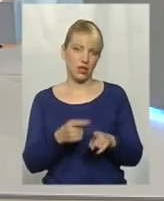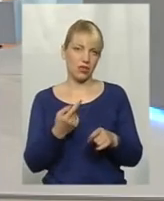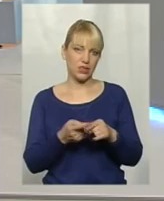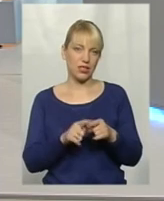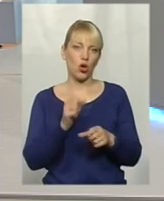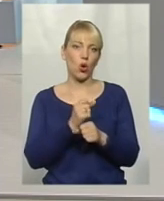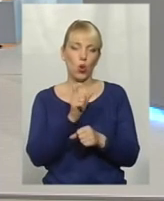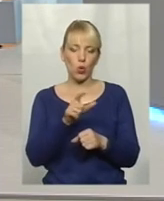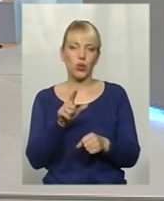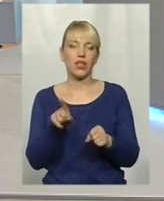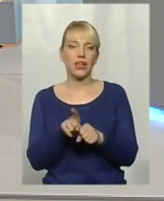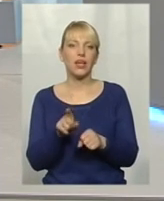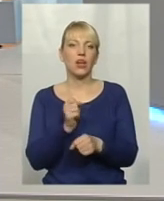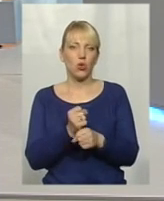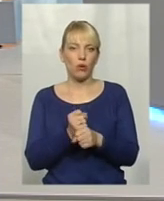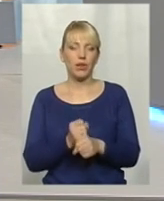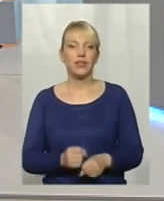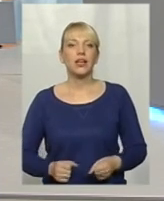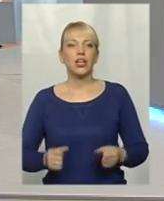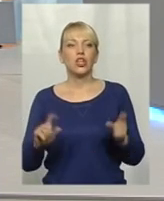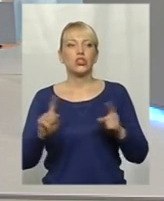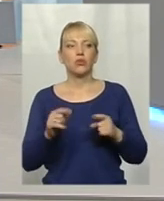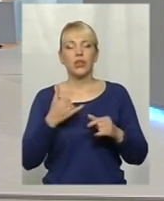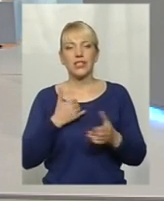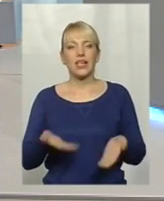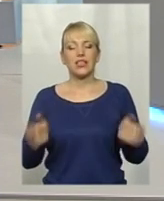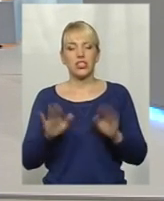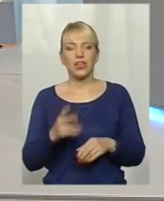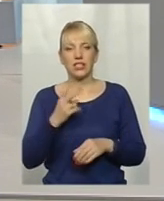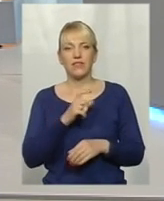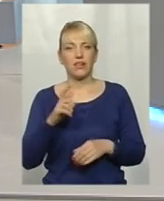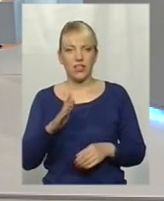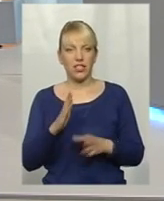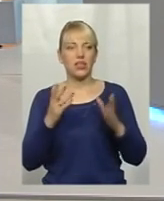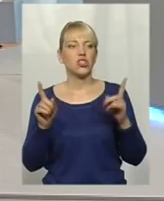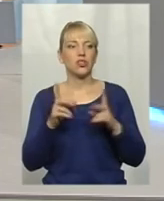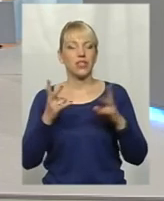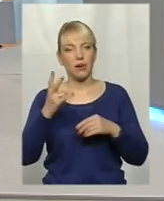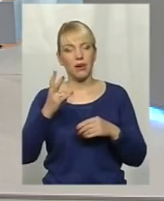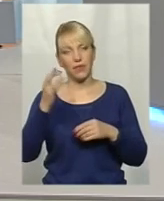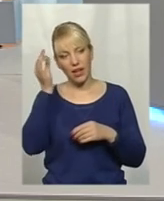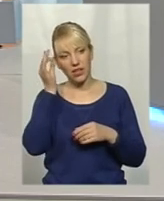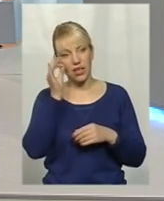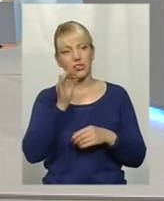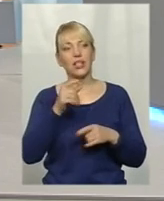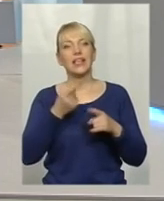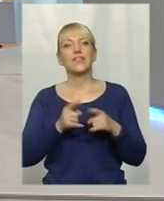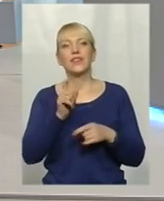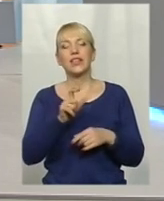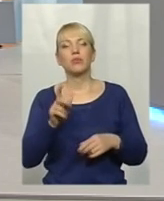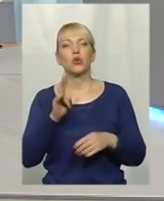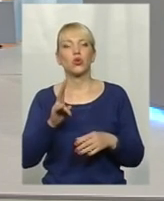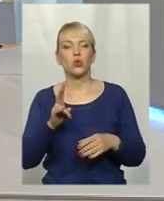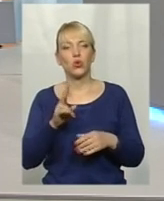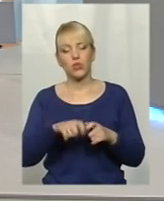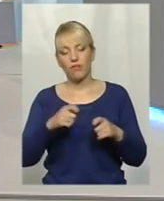цілому. Скажіть, будь ласка, що в нас залишається буквально 2 хвилини, про що варто нагадати тим, хто